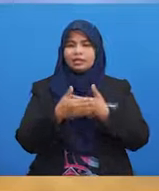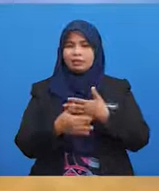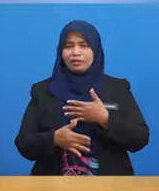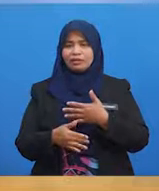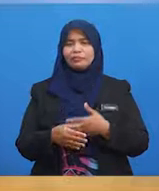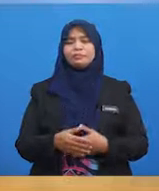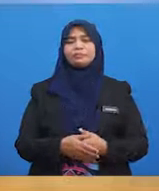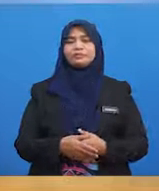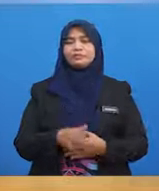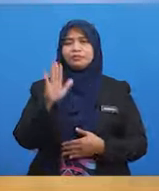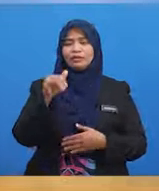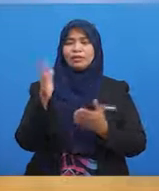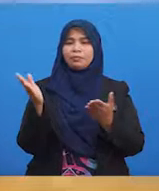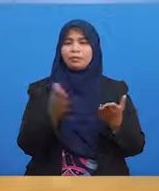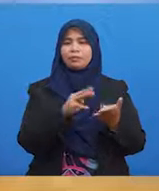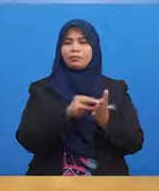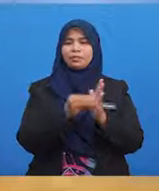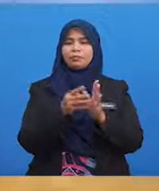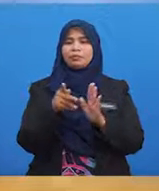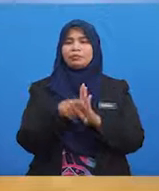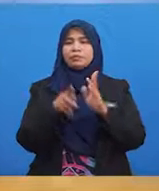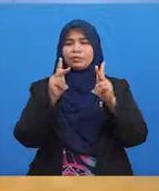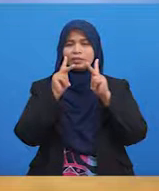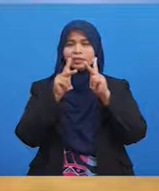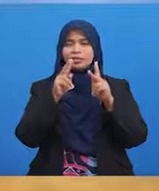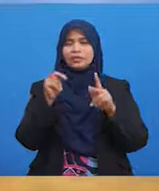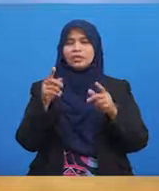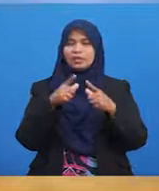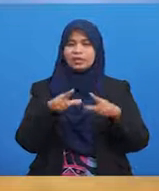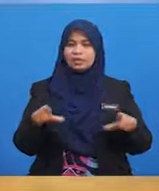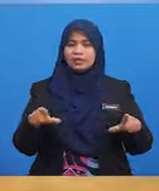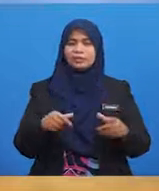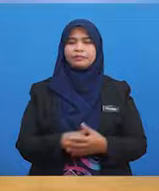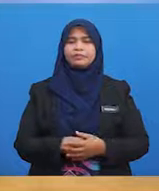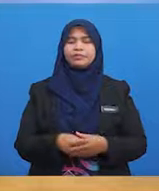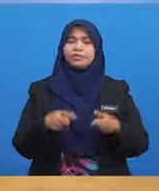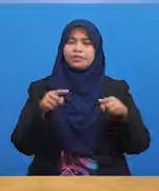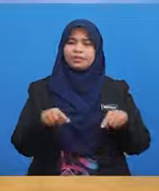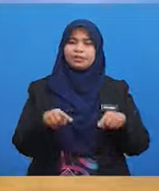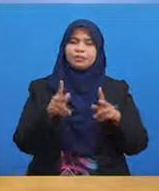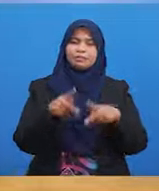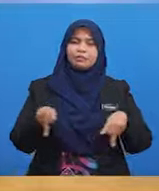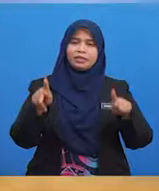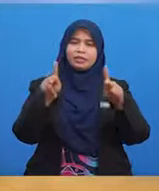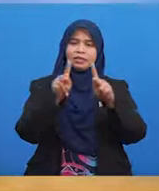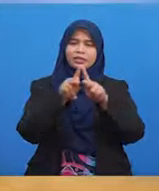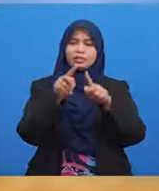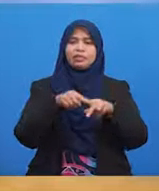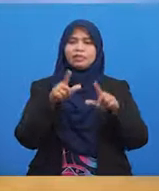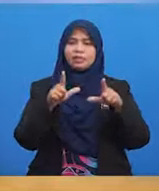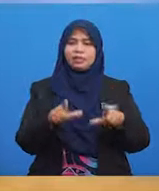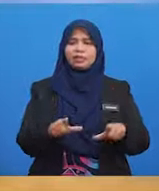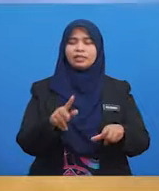maksud perkataan lain. Di sinilah pentingnya